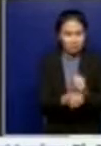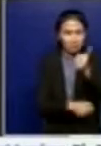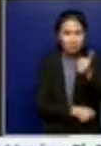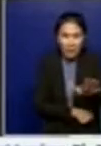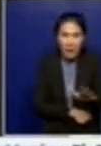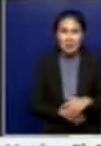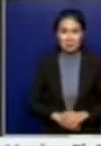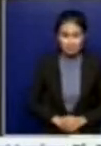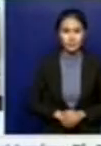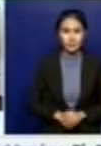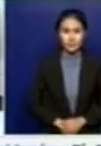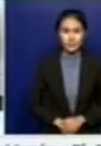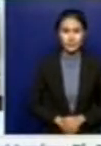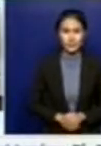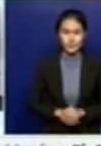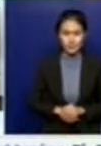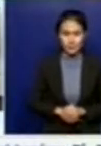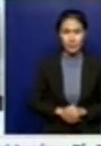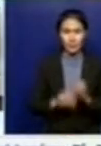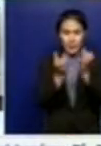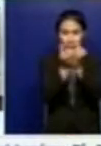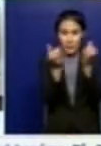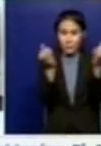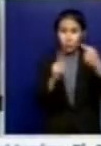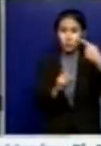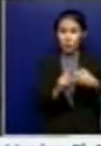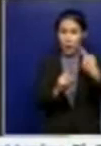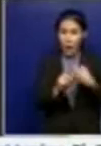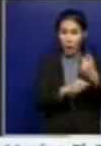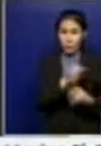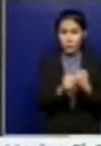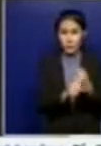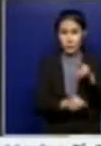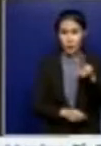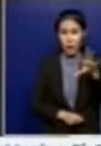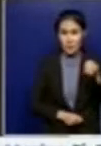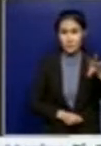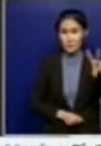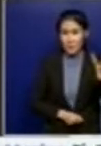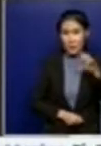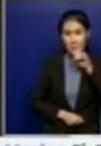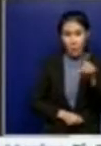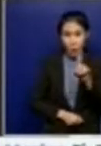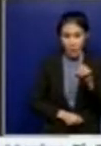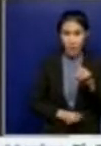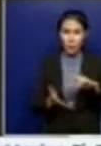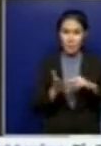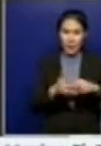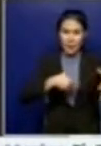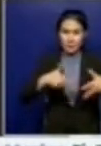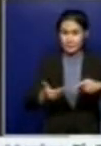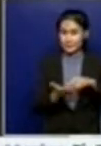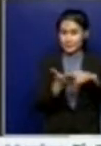ฎหมายได้นะครับครับรัฐธรรมนูญชั่วคราวนะครับปี57กำหนดส่งร่างให้ประชาชนศึกษ